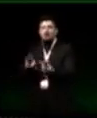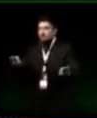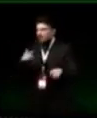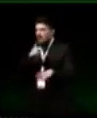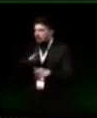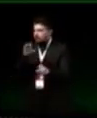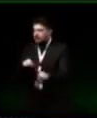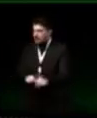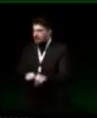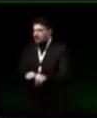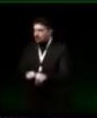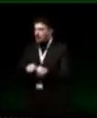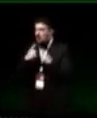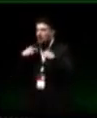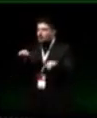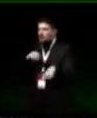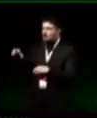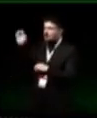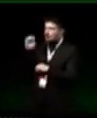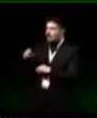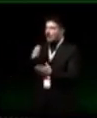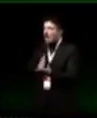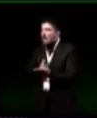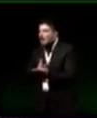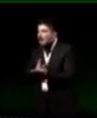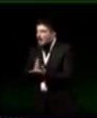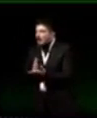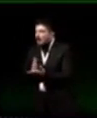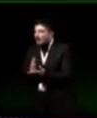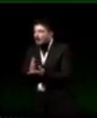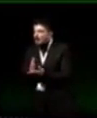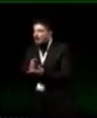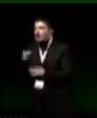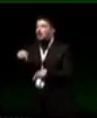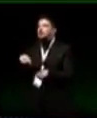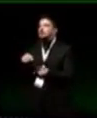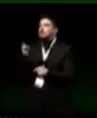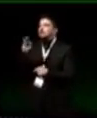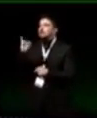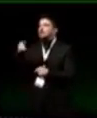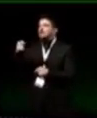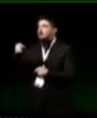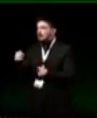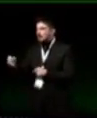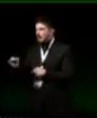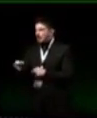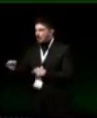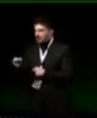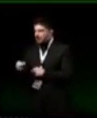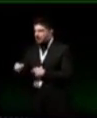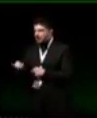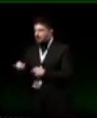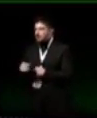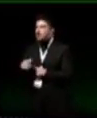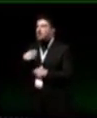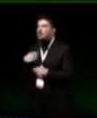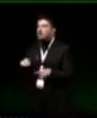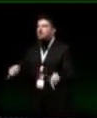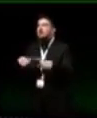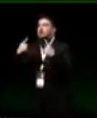consigli europei, abbiamo impiegato anni. Oggi i bitcoin rappresentano una sfida